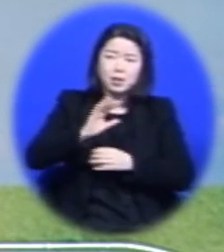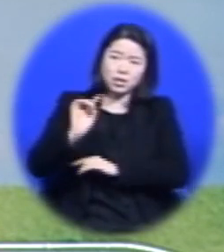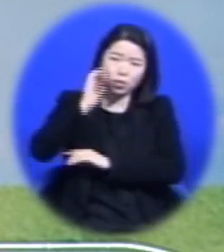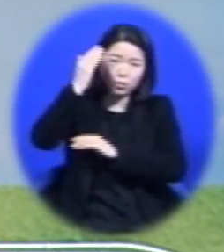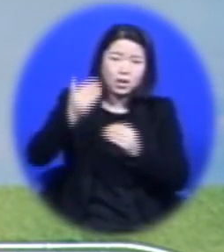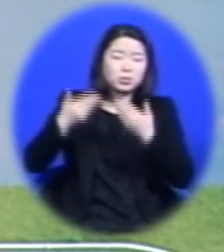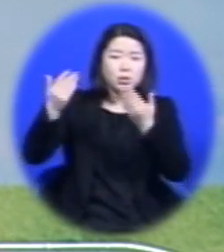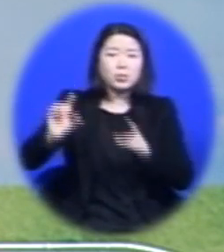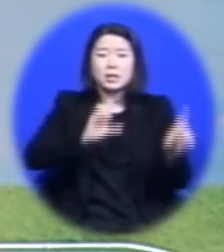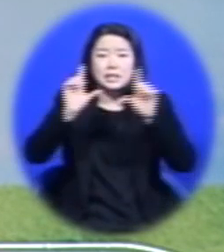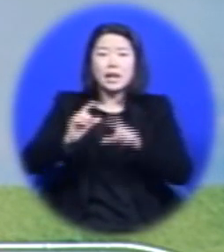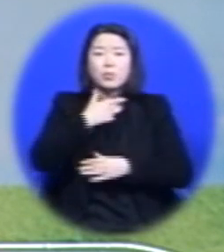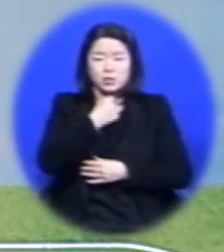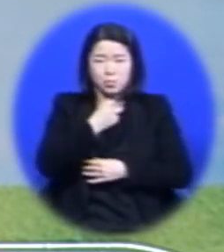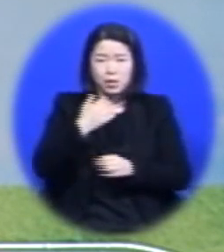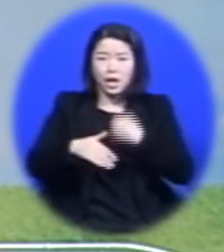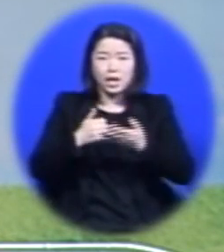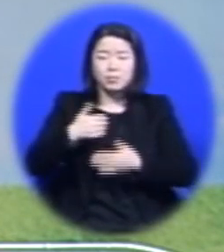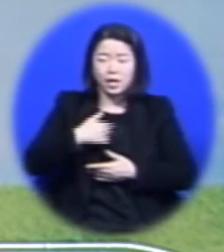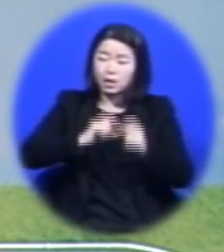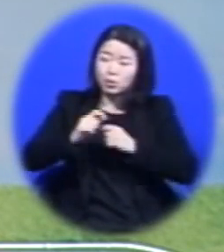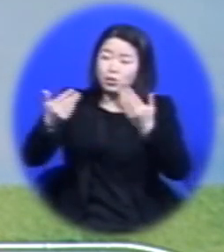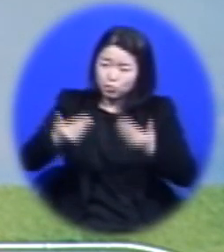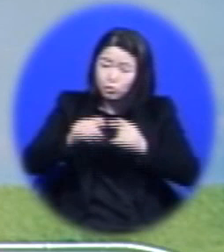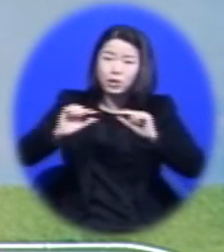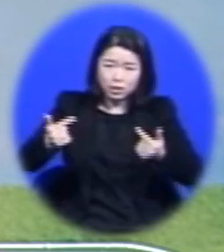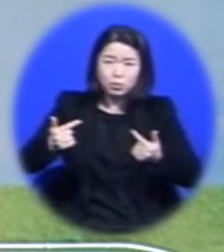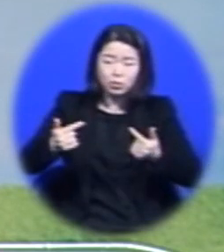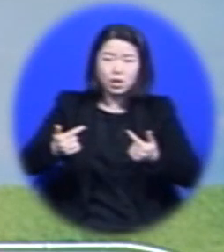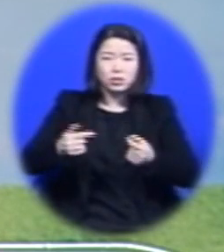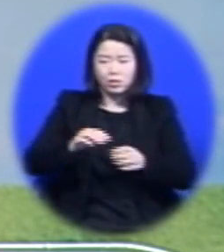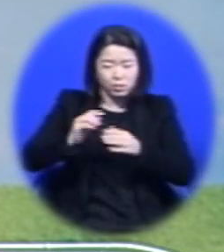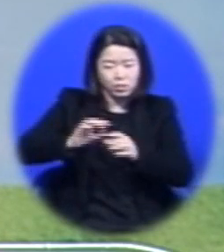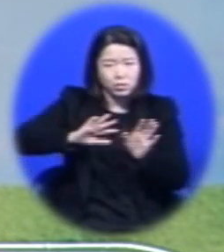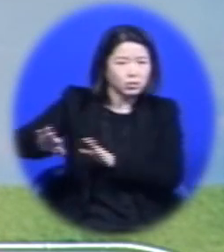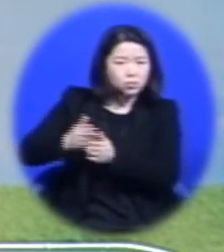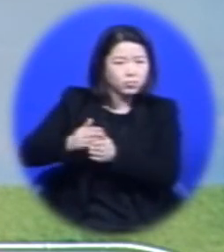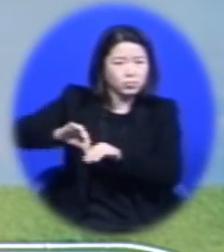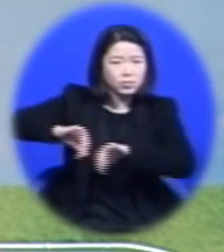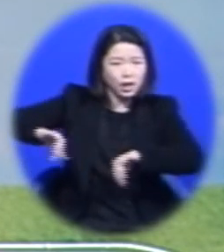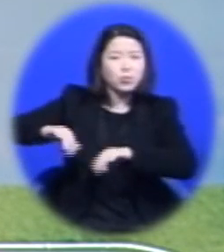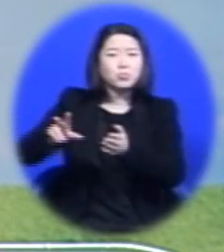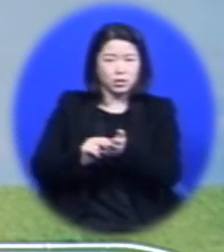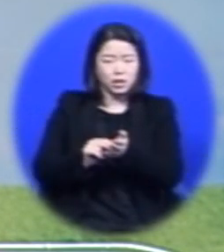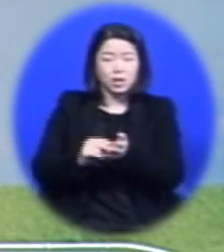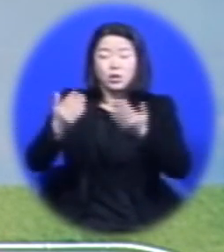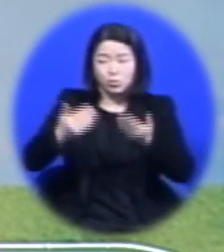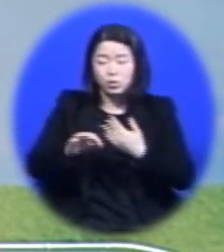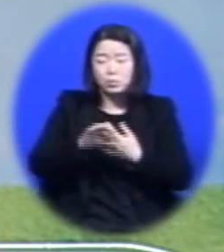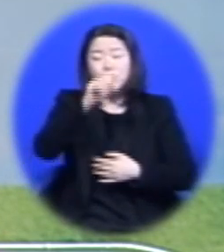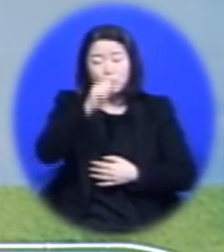싶어요 하나님의 날개 뭘 더 주시고 안주시고 는 건 부가적인 문제요 주시면 좋긴